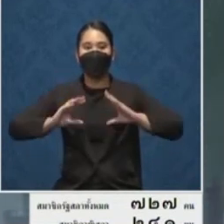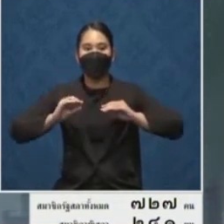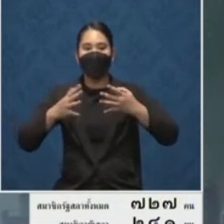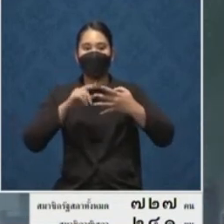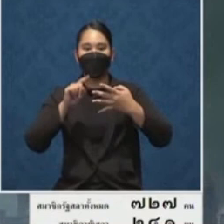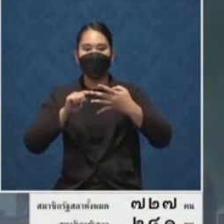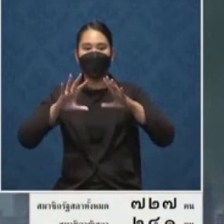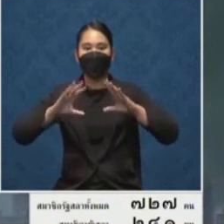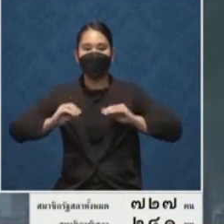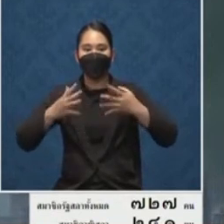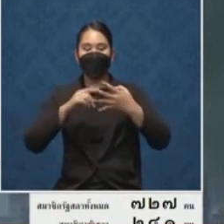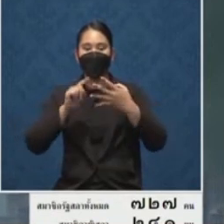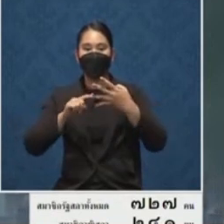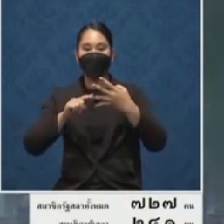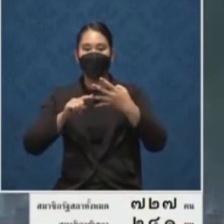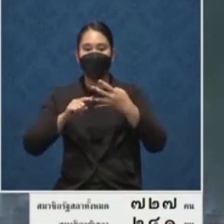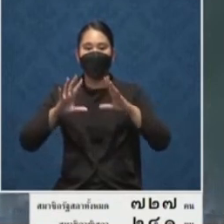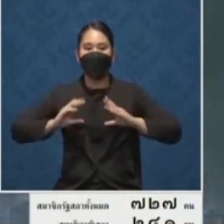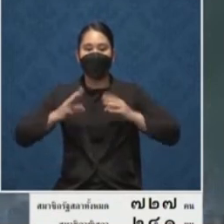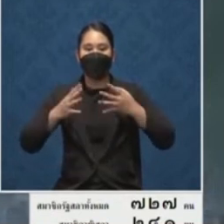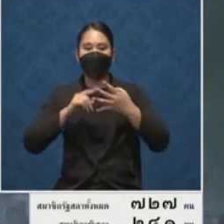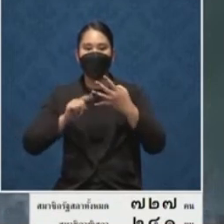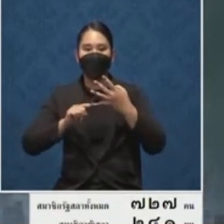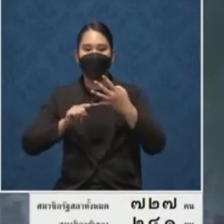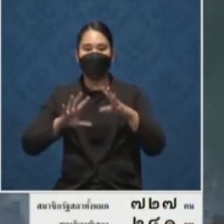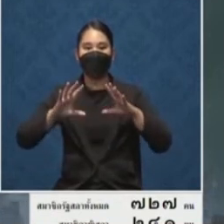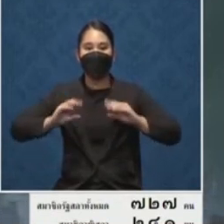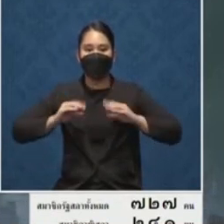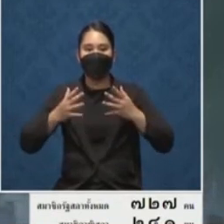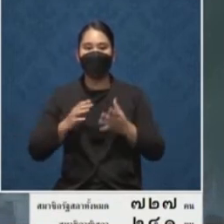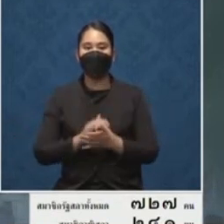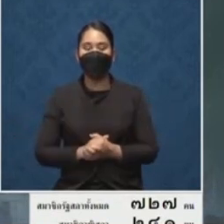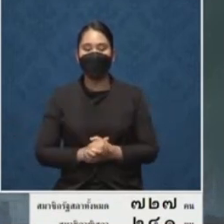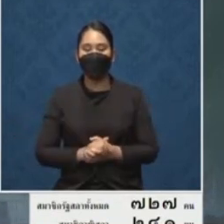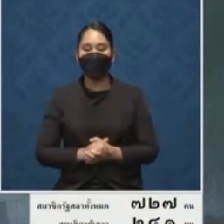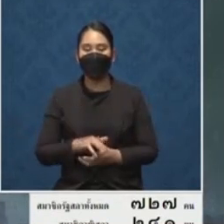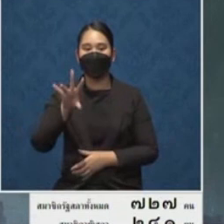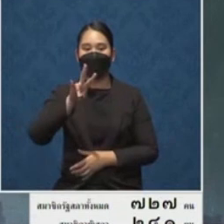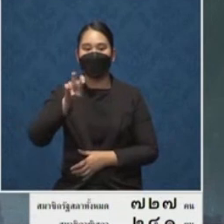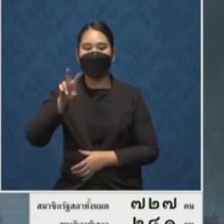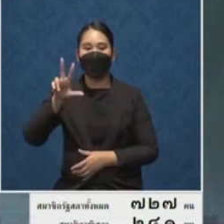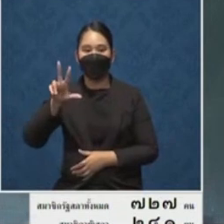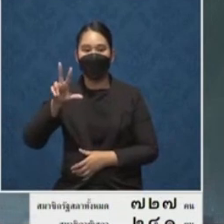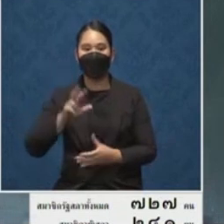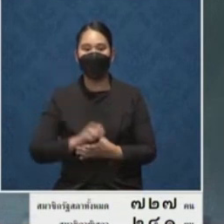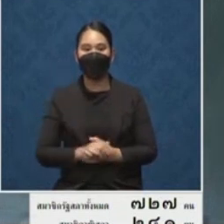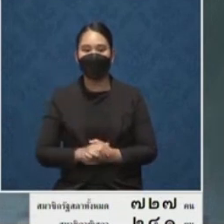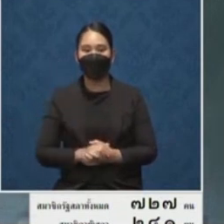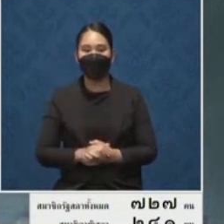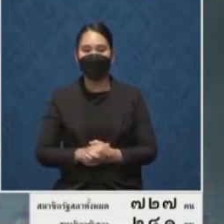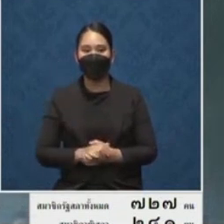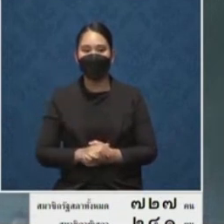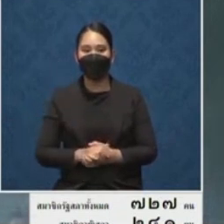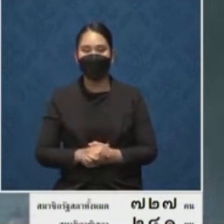ศรีสุข 1ไม่รับหลักการ2ไม่รับหลักการ3ไม่รับหลักการ4ไม่รับหลัก